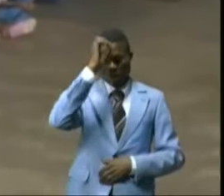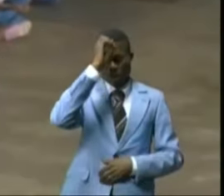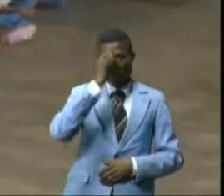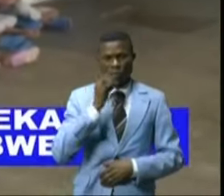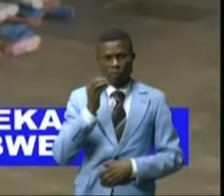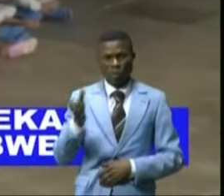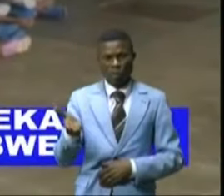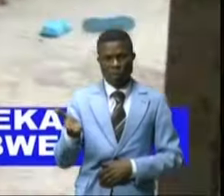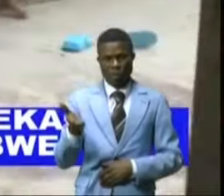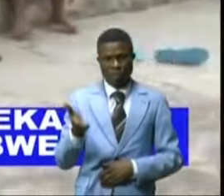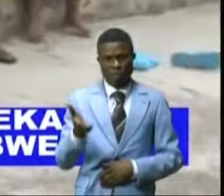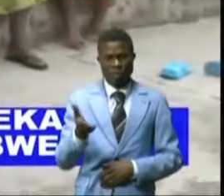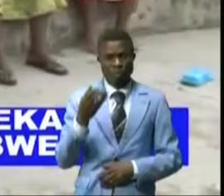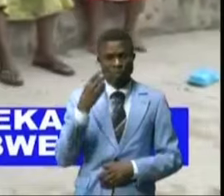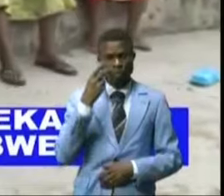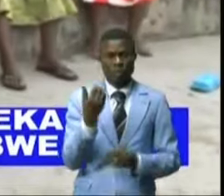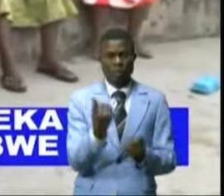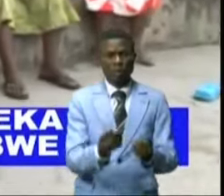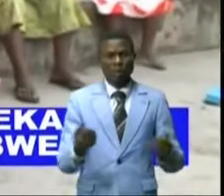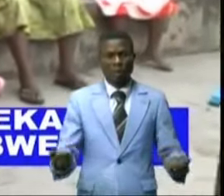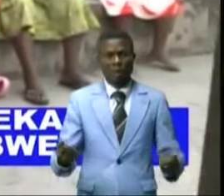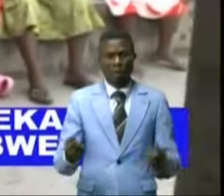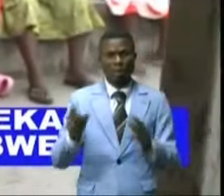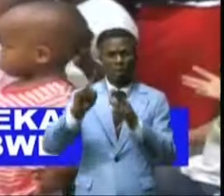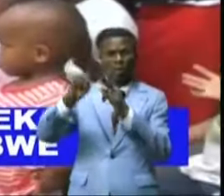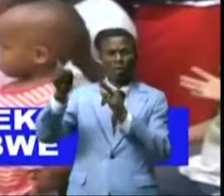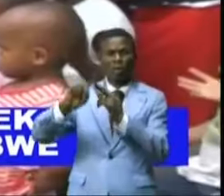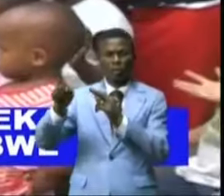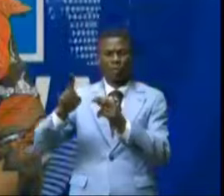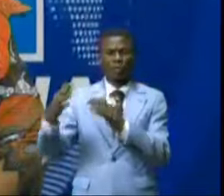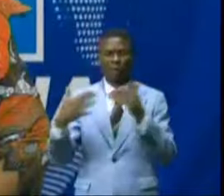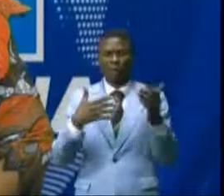ces centres, figuraient des enfants déplacés de guerre.